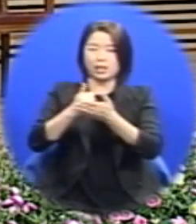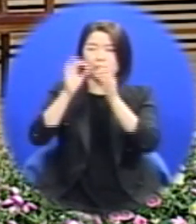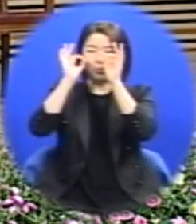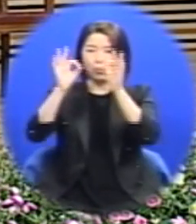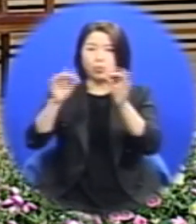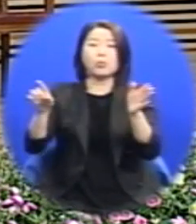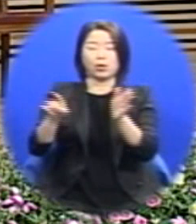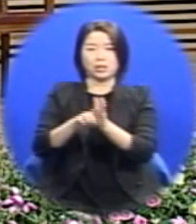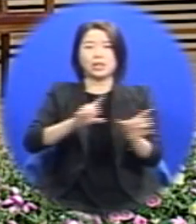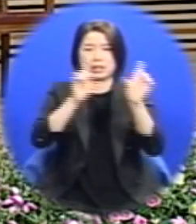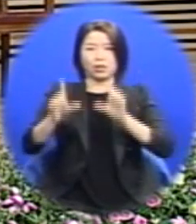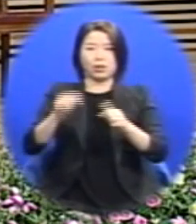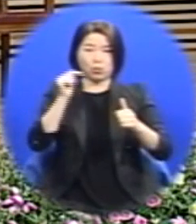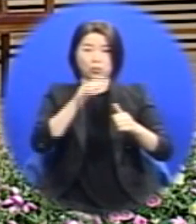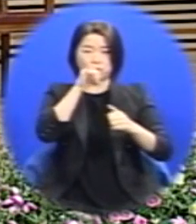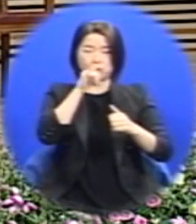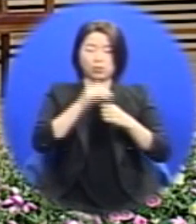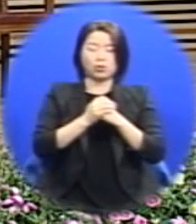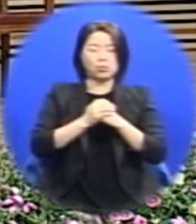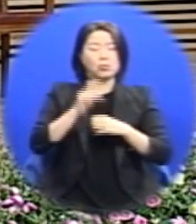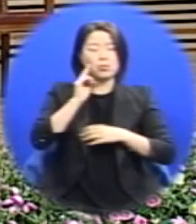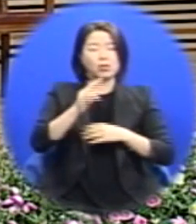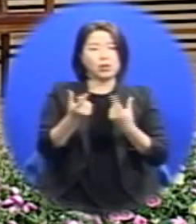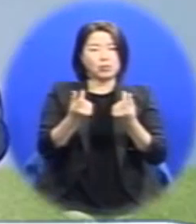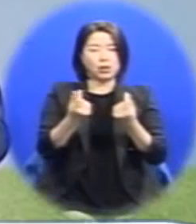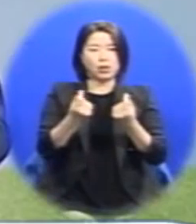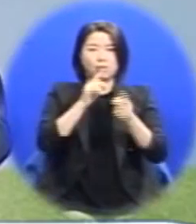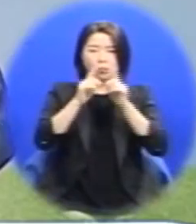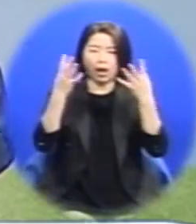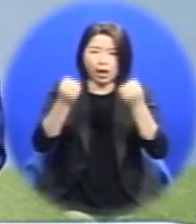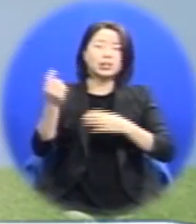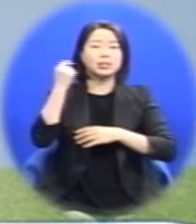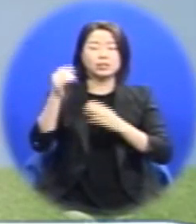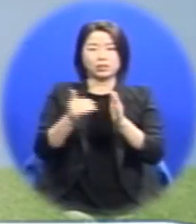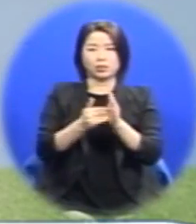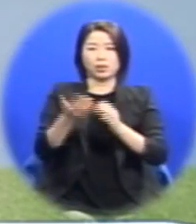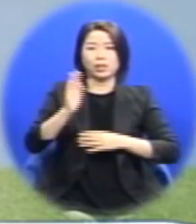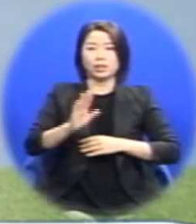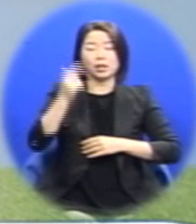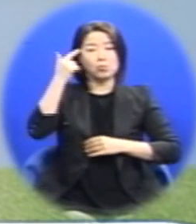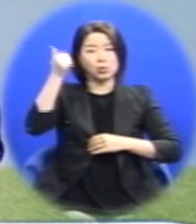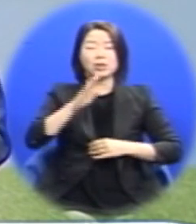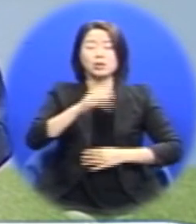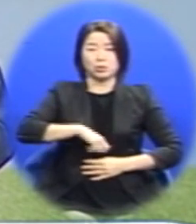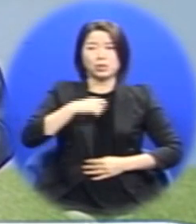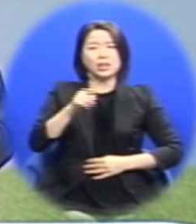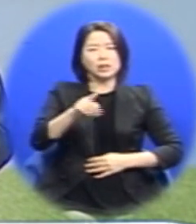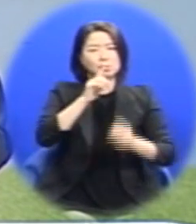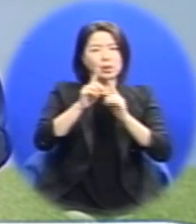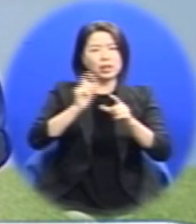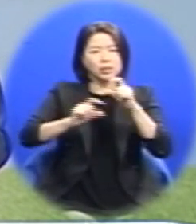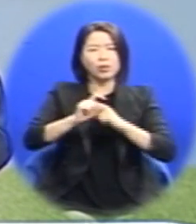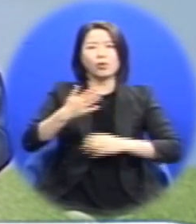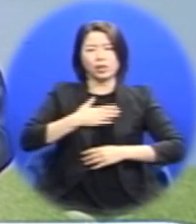하라고 하더라는 거예요. 너무나 그런 말을 많이 들었답니다. 그런데 목사님, 솔직히 그 말이 더